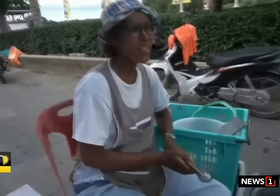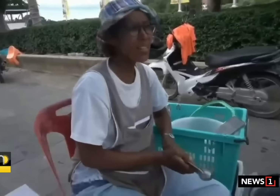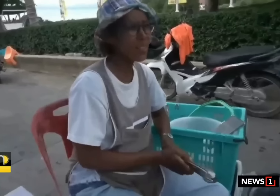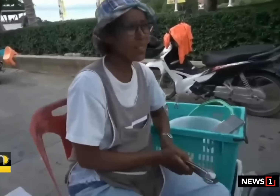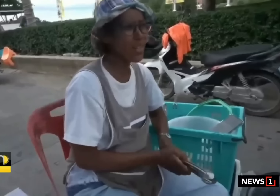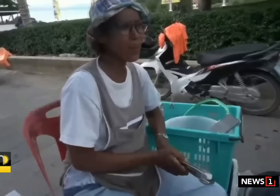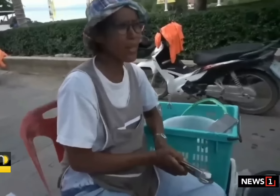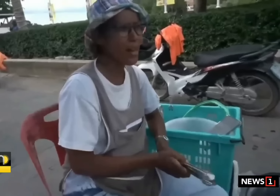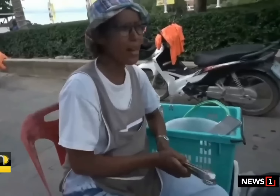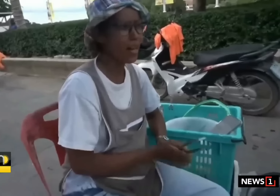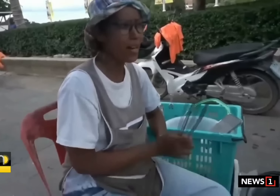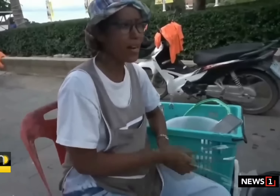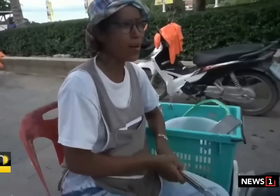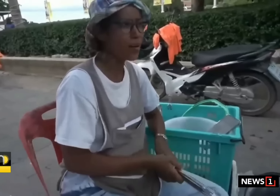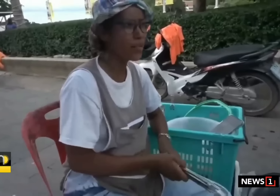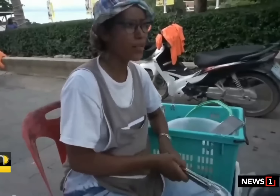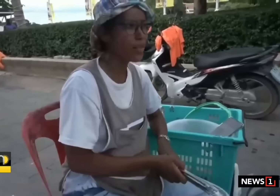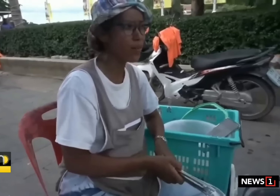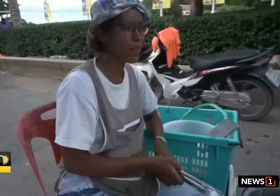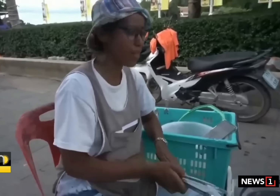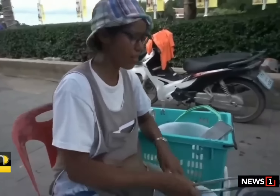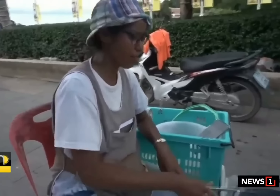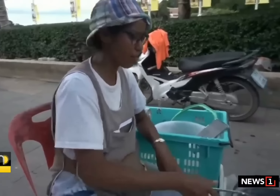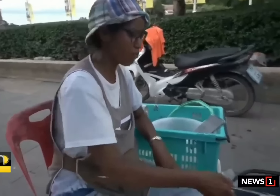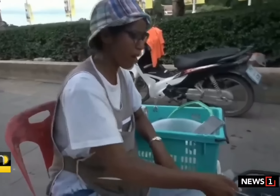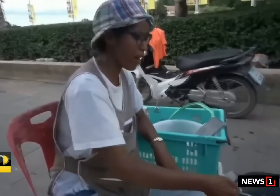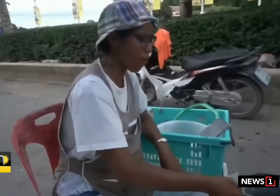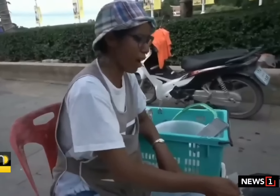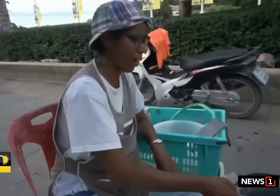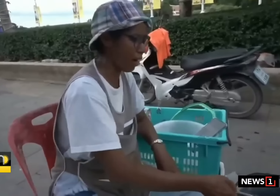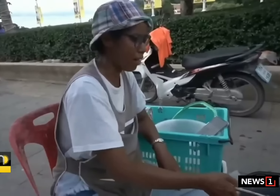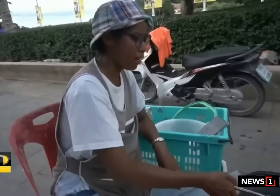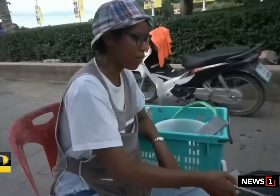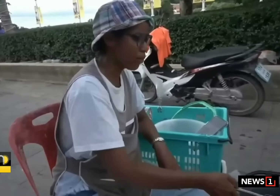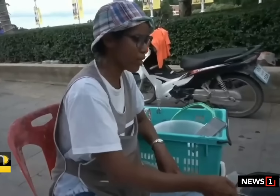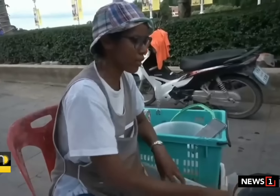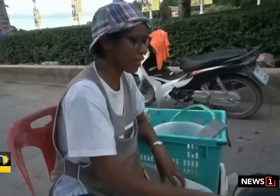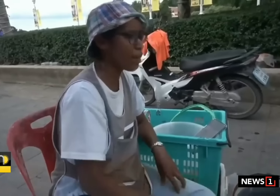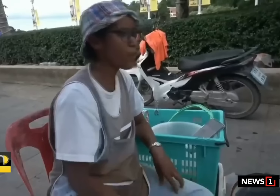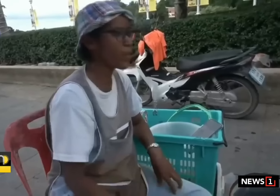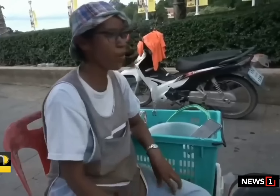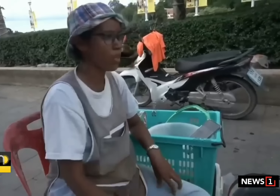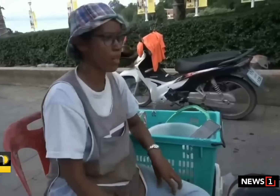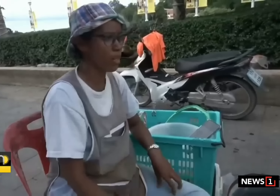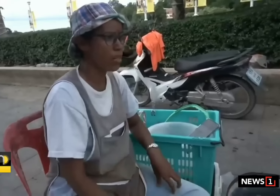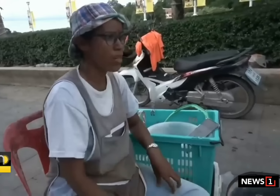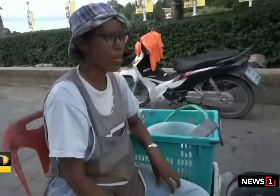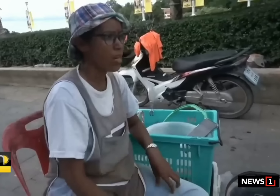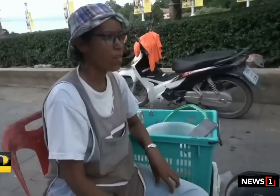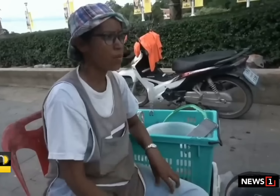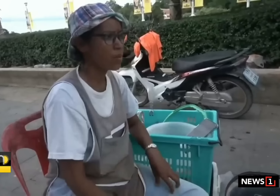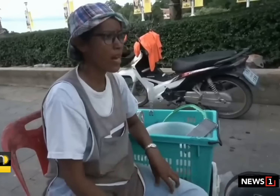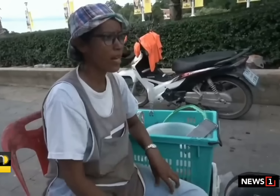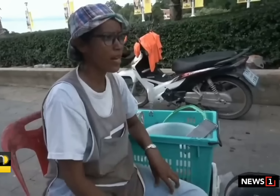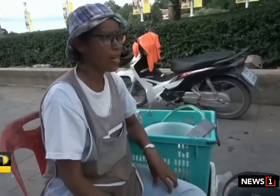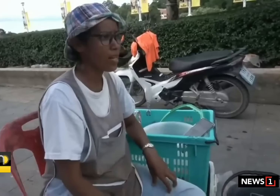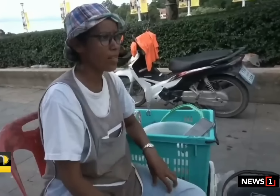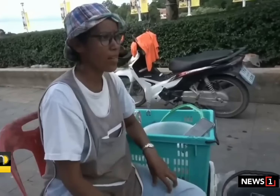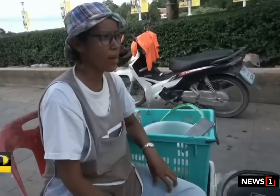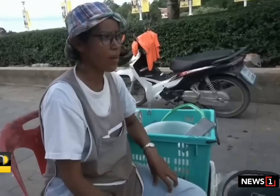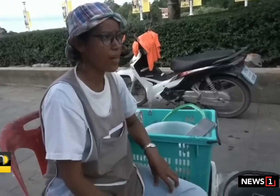เกิดจริงหรือถ้าทุกคนเข้าร้านสะดวกซื้อเพราะเขาเหมารวมกันหมดทั้งห่วงโซ่ธุรกิจของเขาอยู่แล้ว